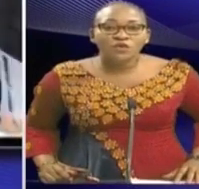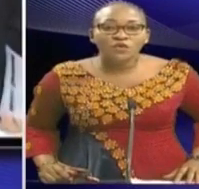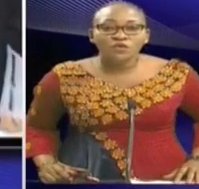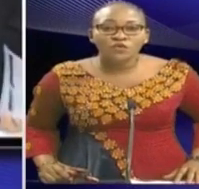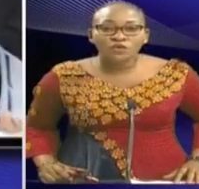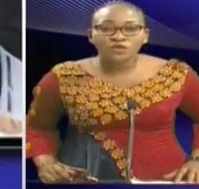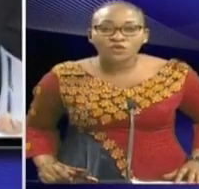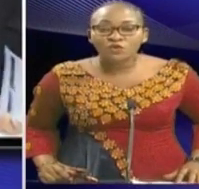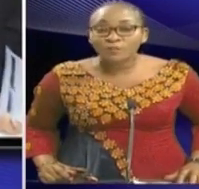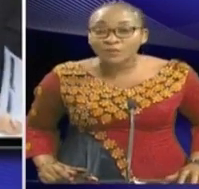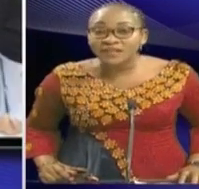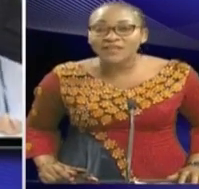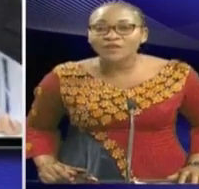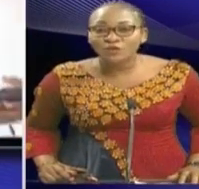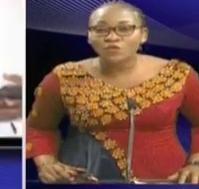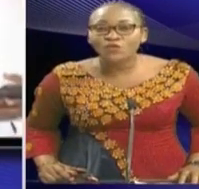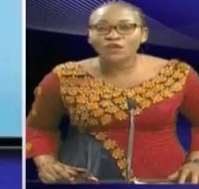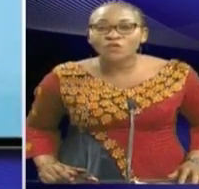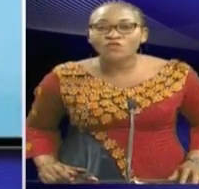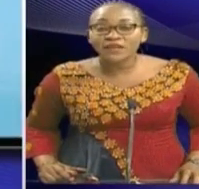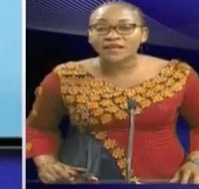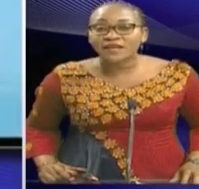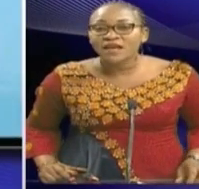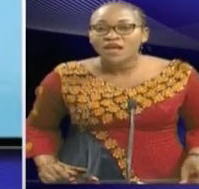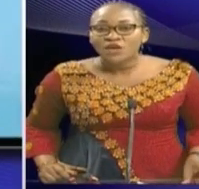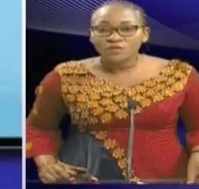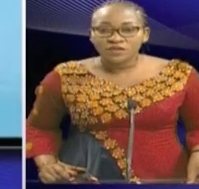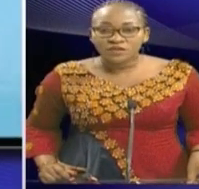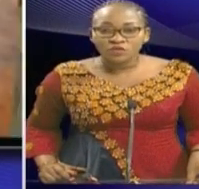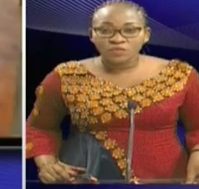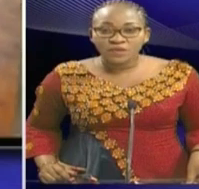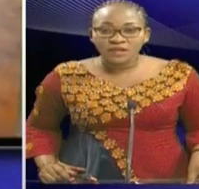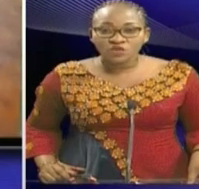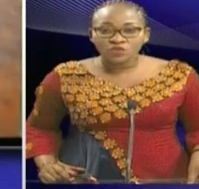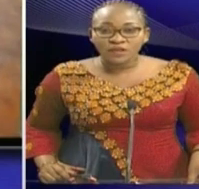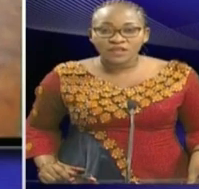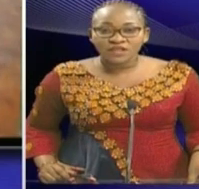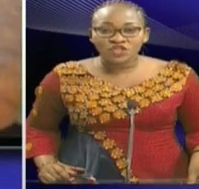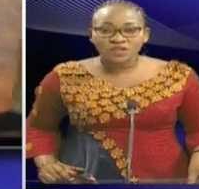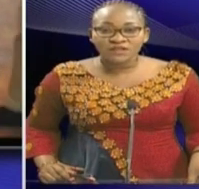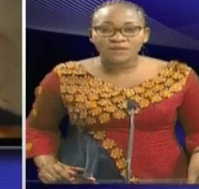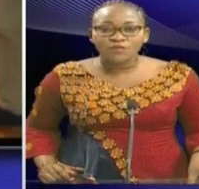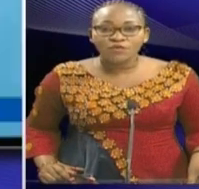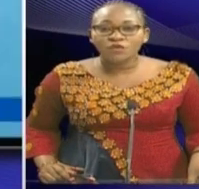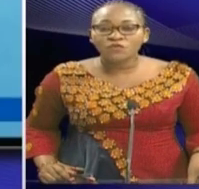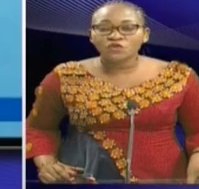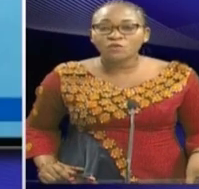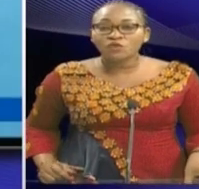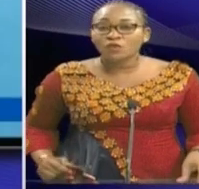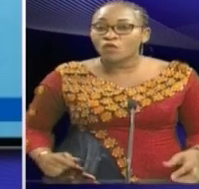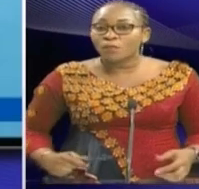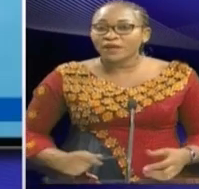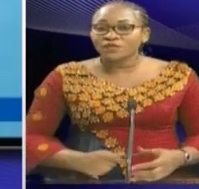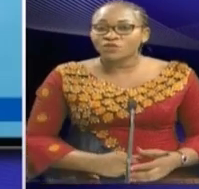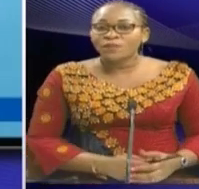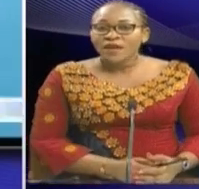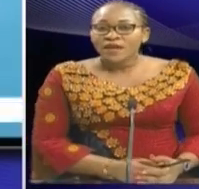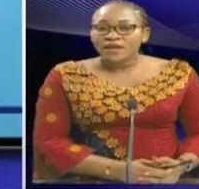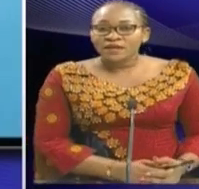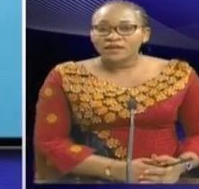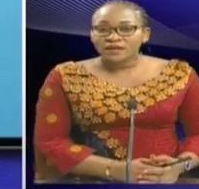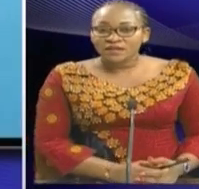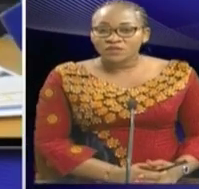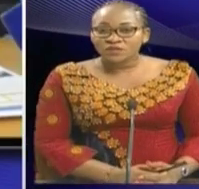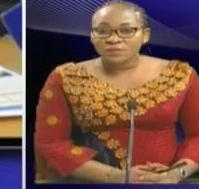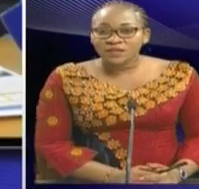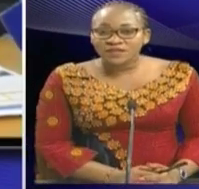s'y rendre sont priés de recourir aux voix légale une mission des migration et taquine chassa pour le renforcement de la coopération et